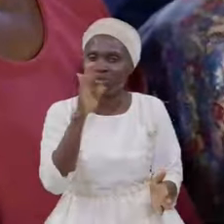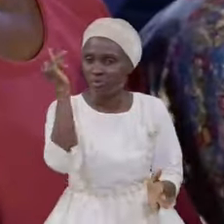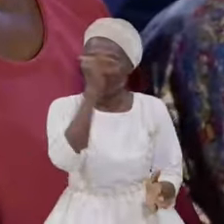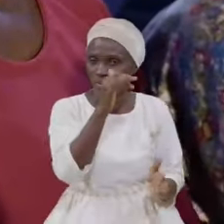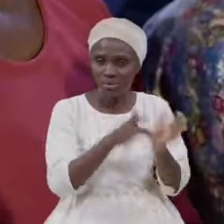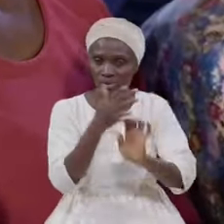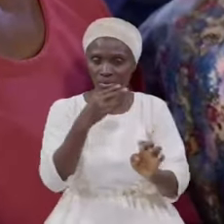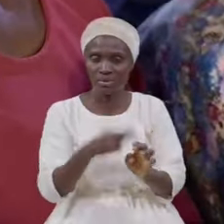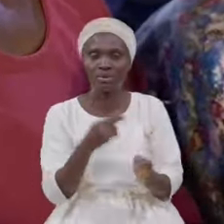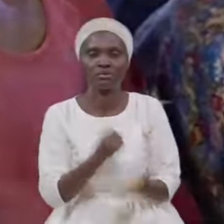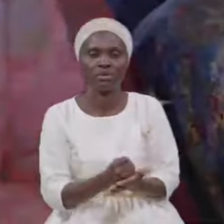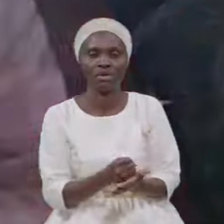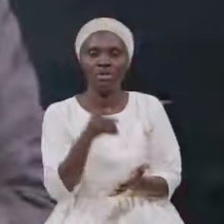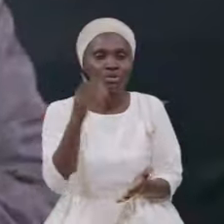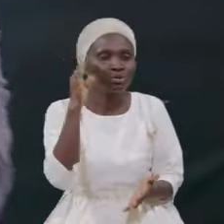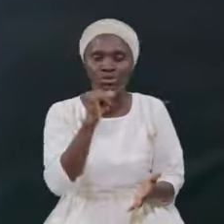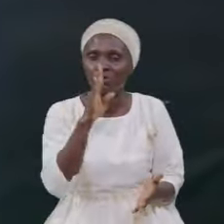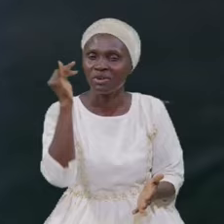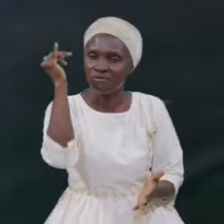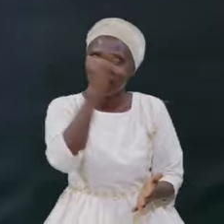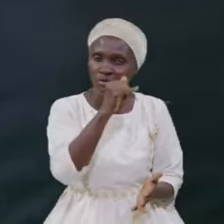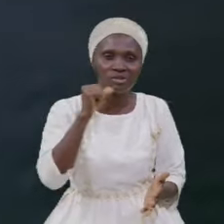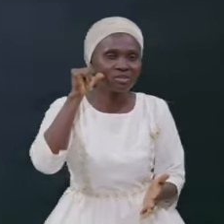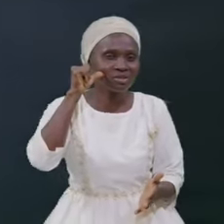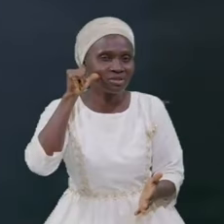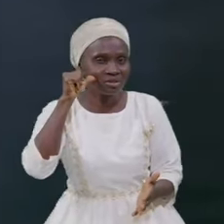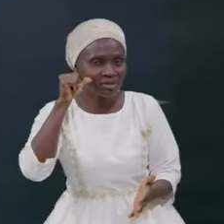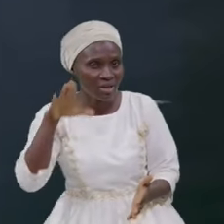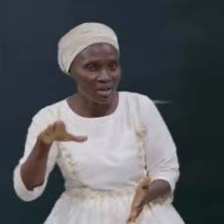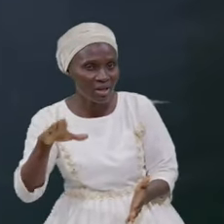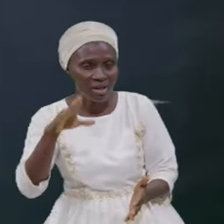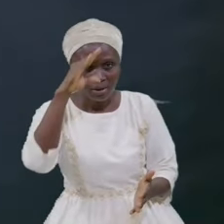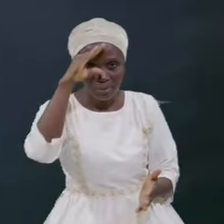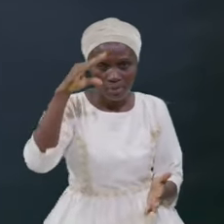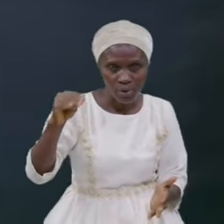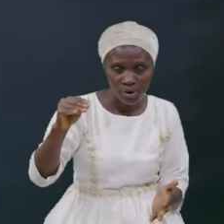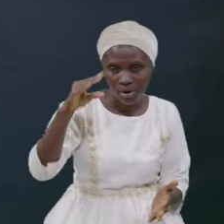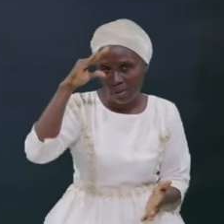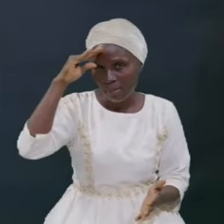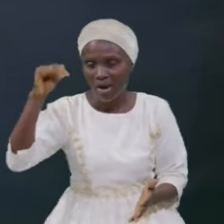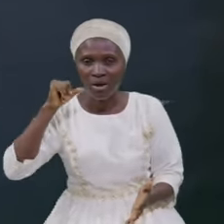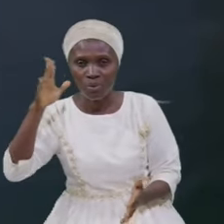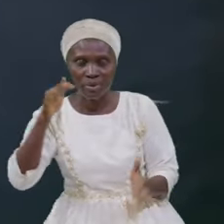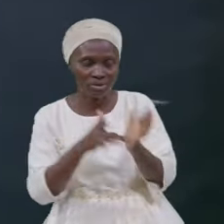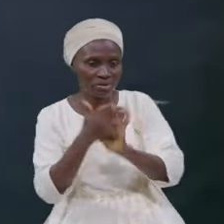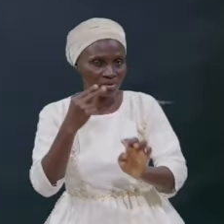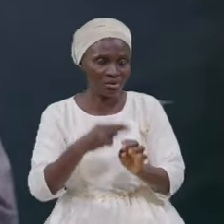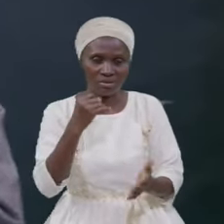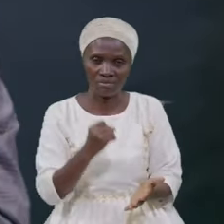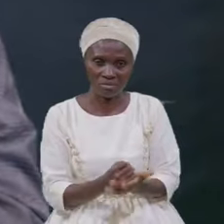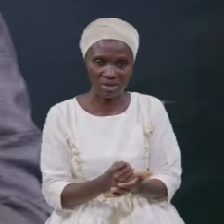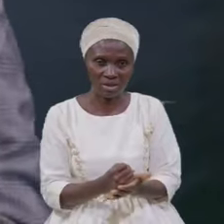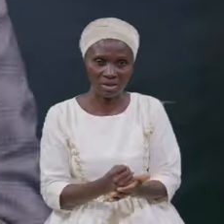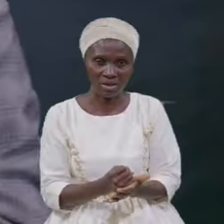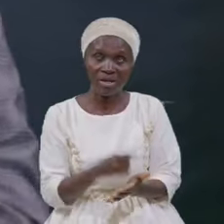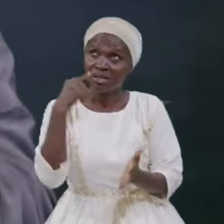une fille insensée au nom de Jésus. Dans la demeure de mon Père, il y a plusieurs demeures. Si cela n'était